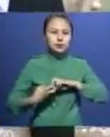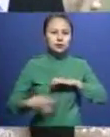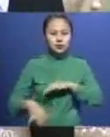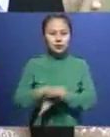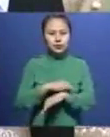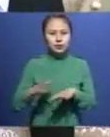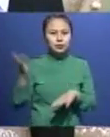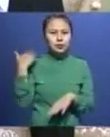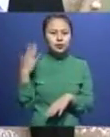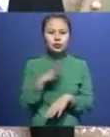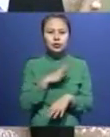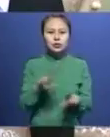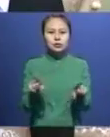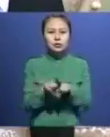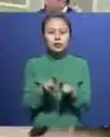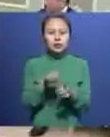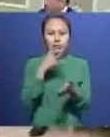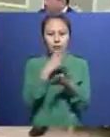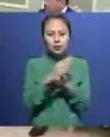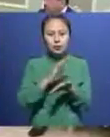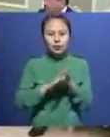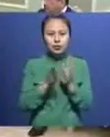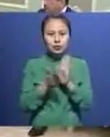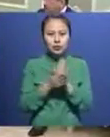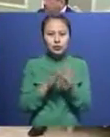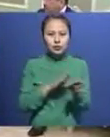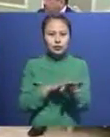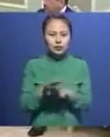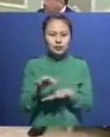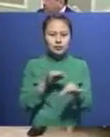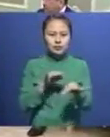мәселелері, сондай-ақ бұрын қол жеткізілген уағдаластықтардың орындалу барысы талқыланды.